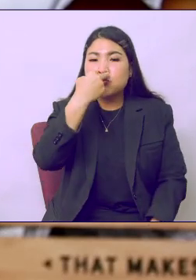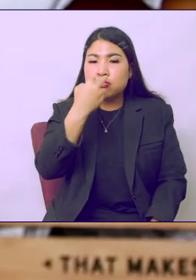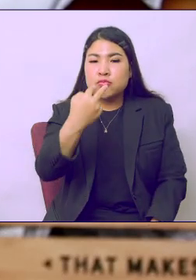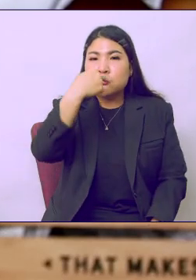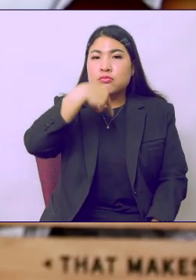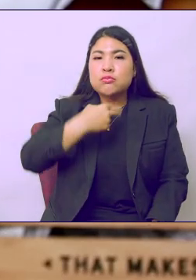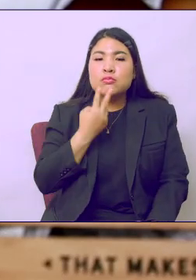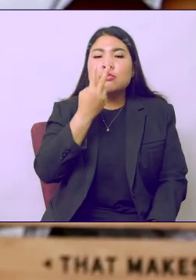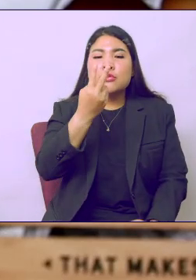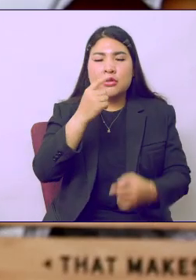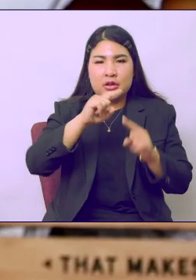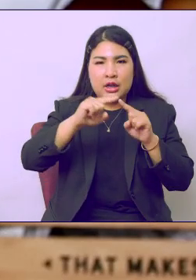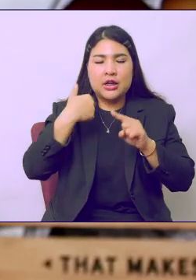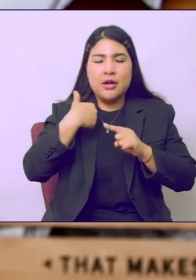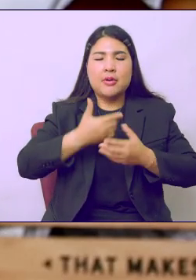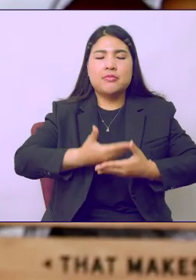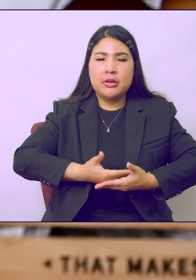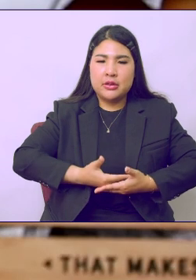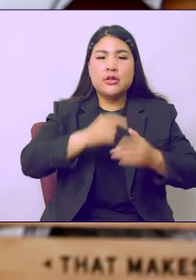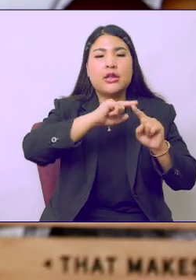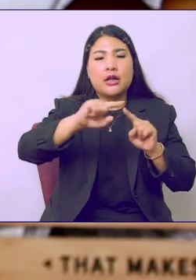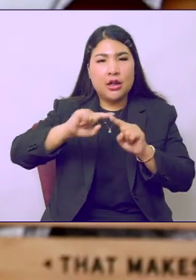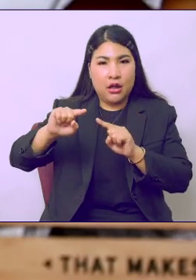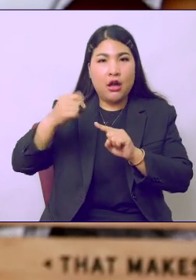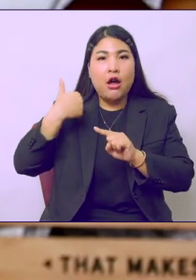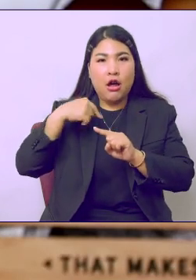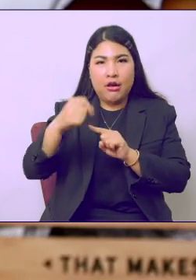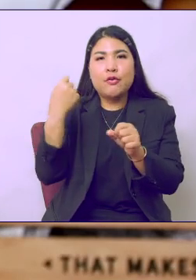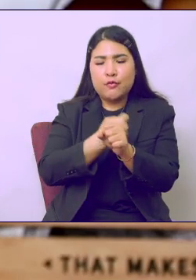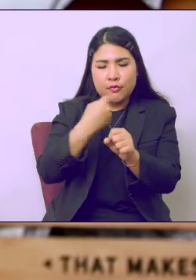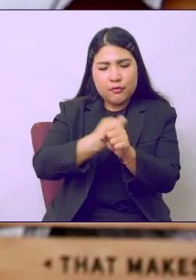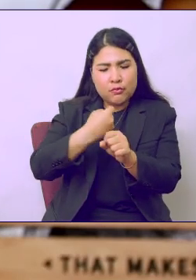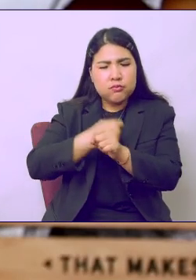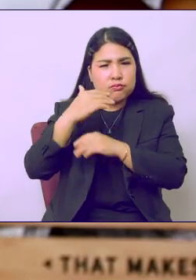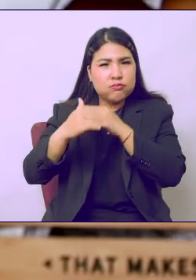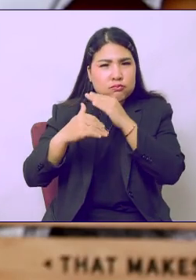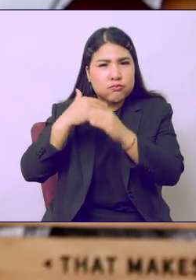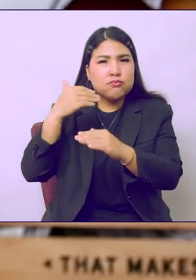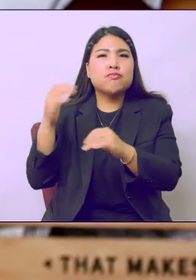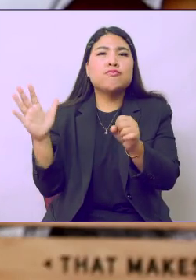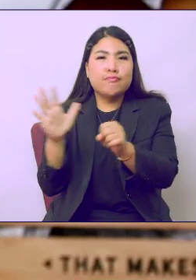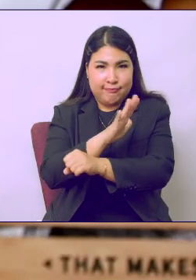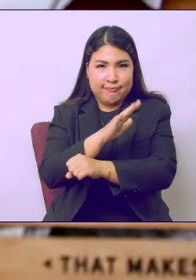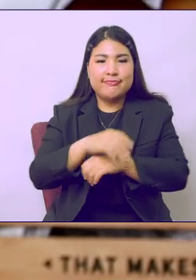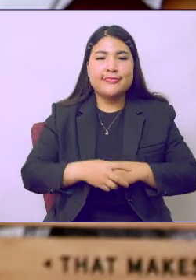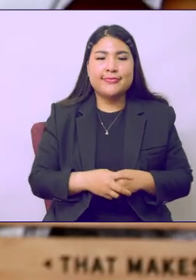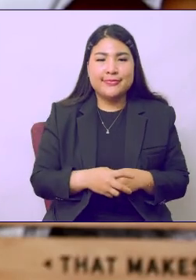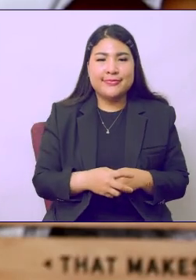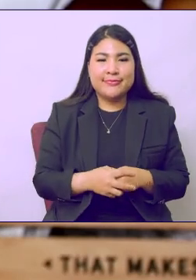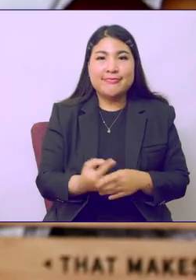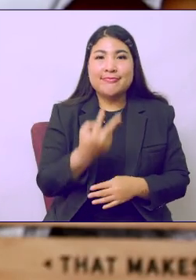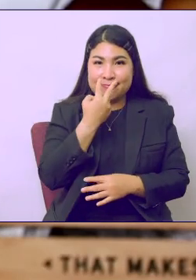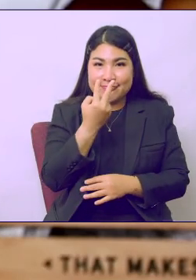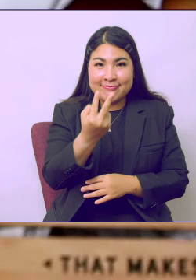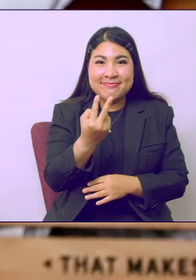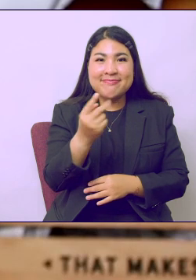การทำสมาธินะครับแล้วก็ให้ผู้ฝึกเนี่ยนะครับได้ผลประโยชน์สูงสุดจากการฝึกนะครับอ่ะมา